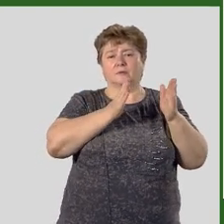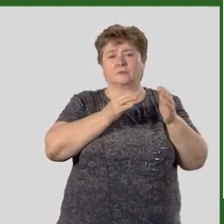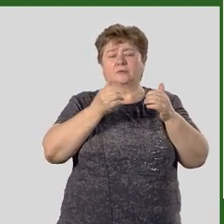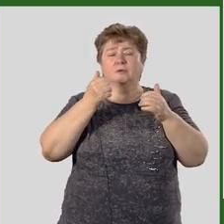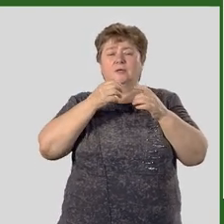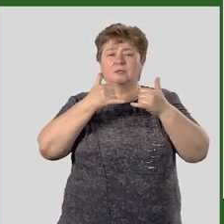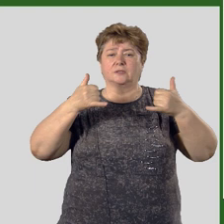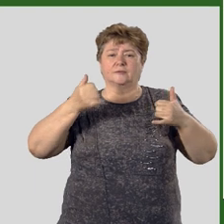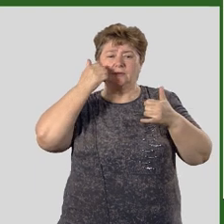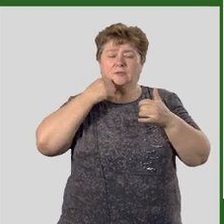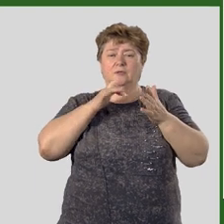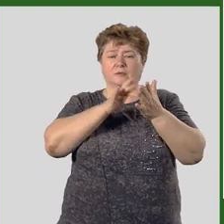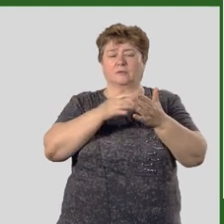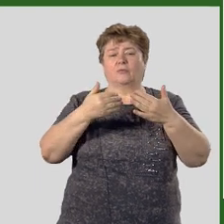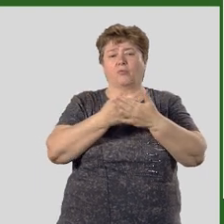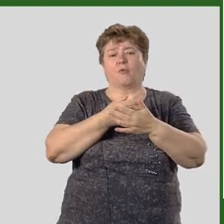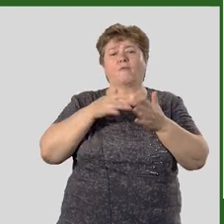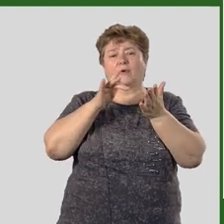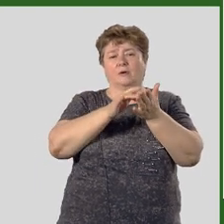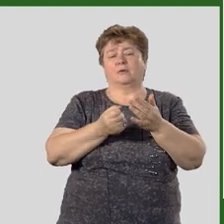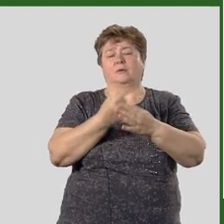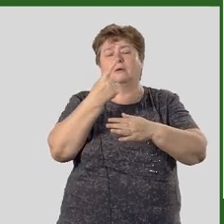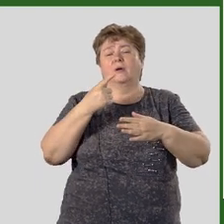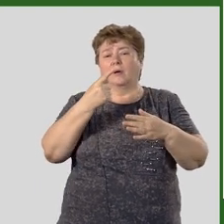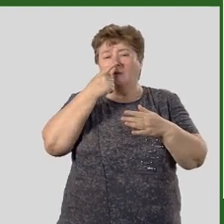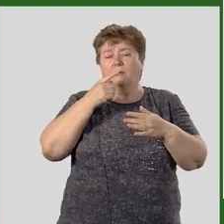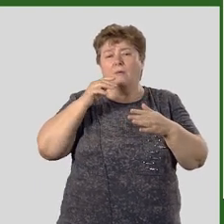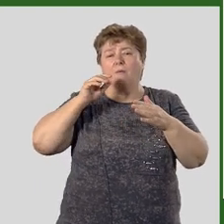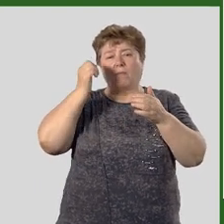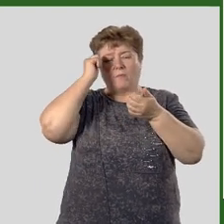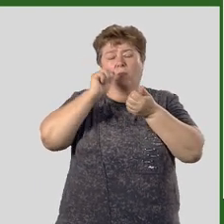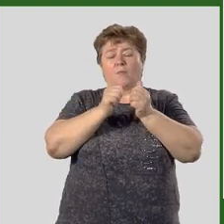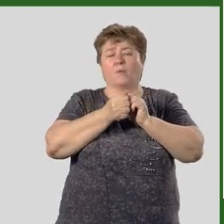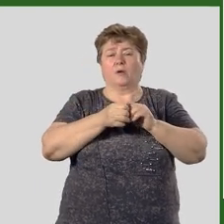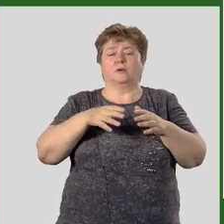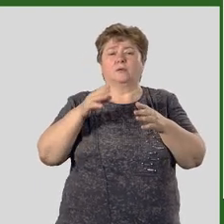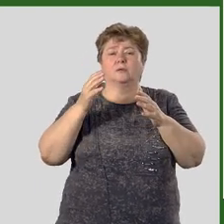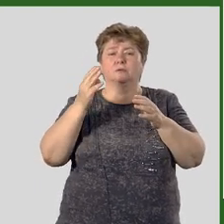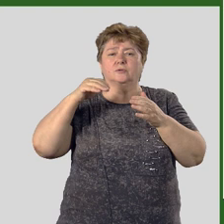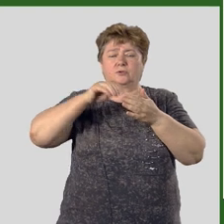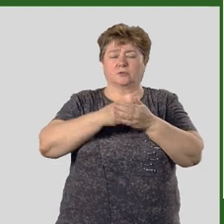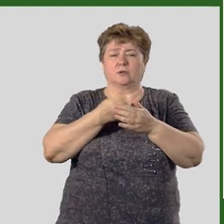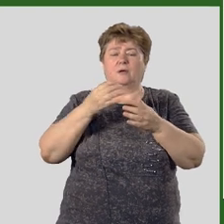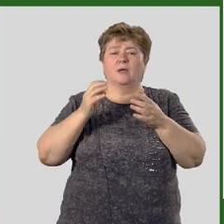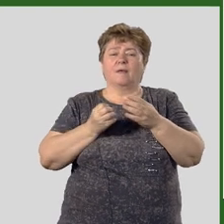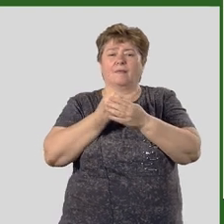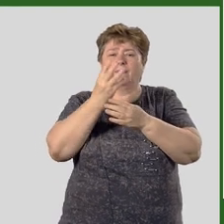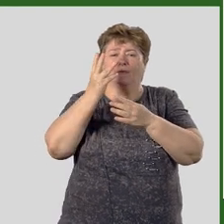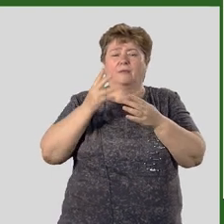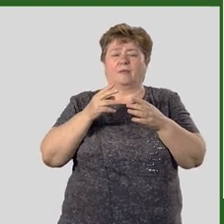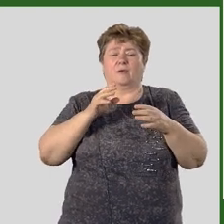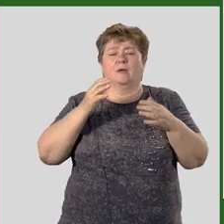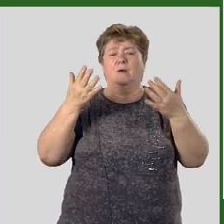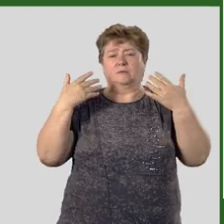старых городов появились новые города вблизи угольных шахт, на базе нефтедобычи,